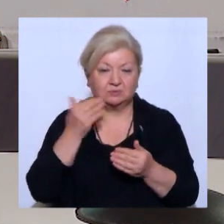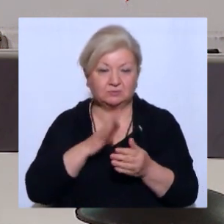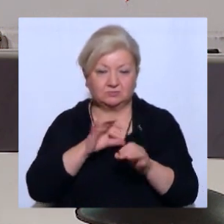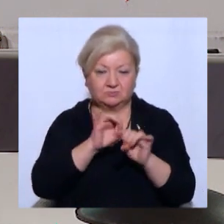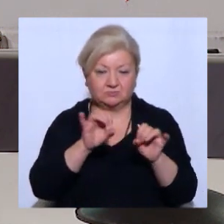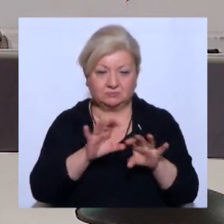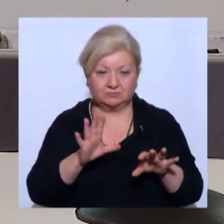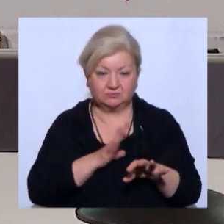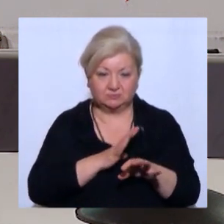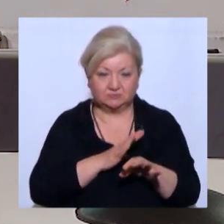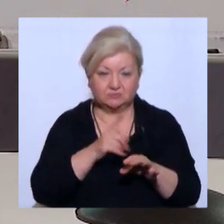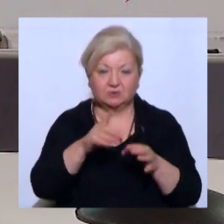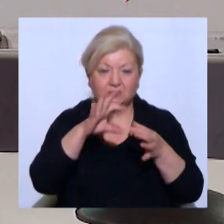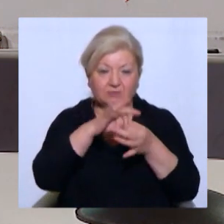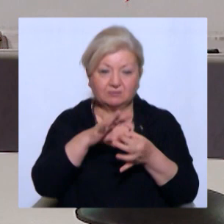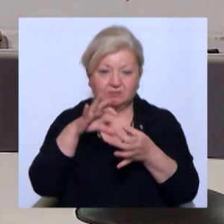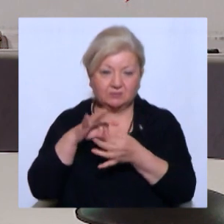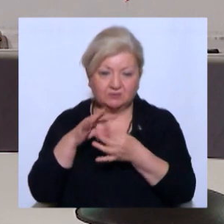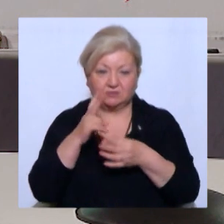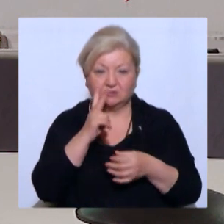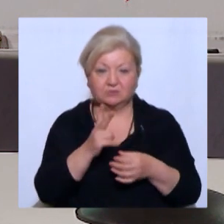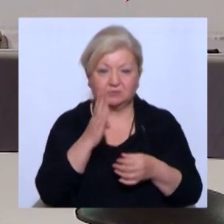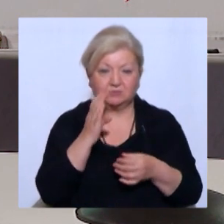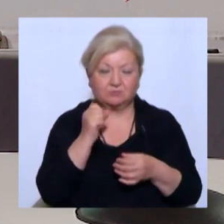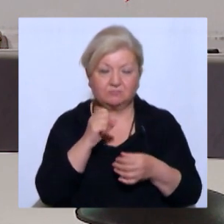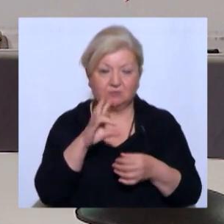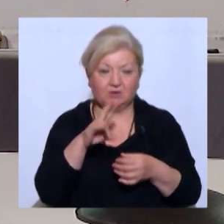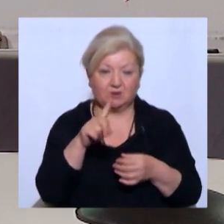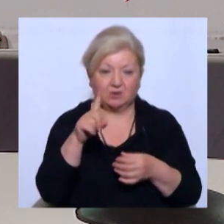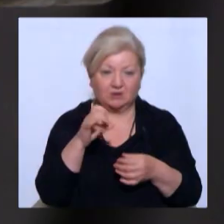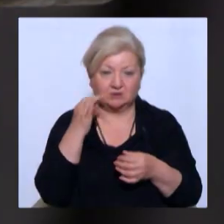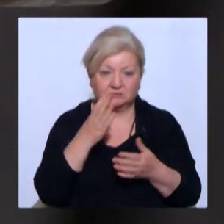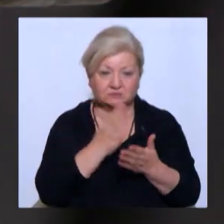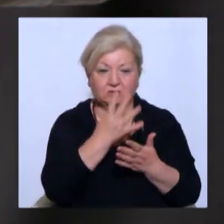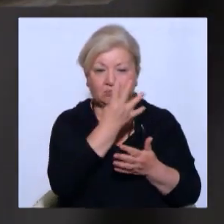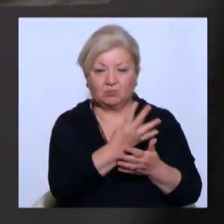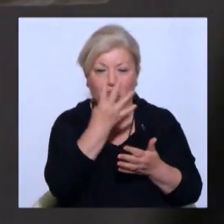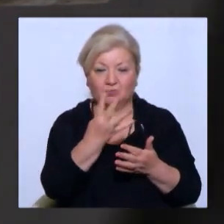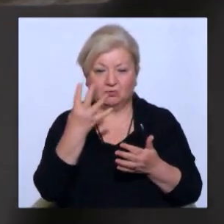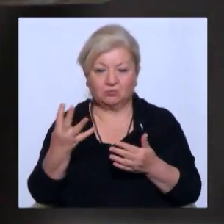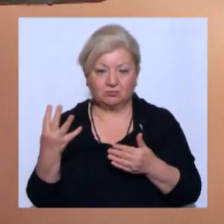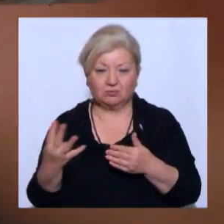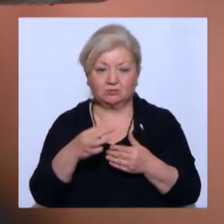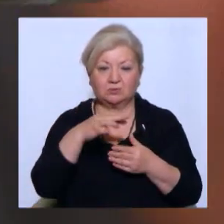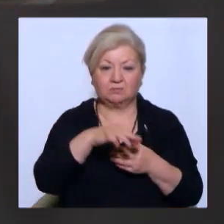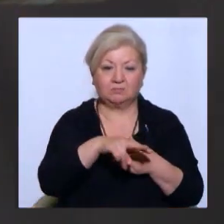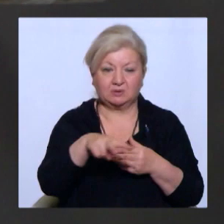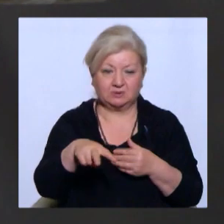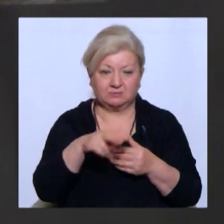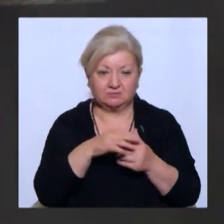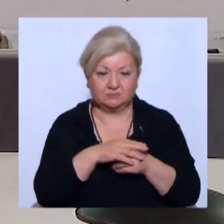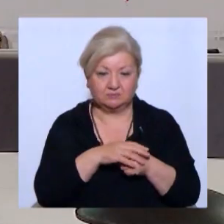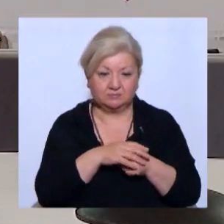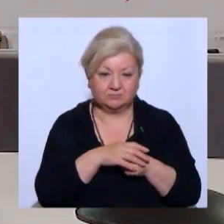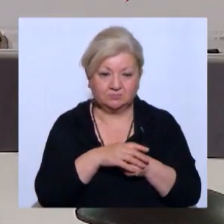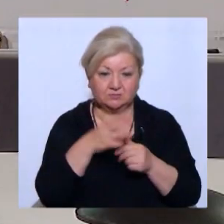ვიმეორებ, როგორც წეღან აღნიშნეთ, კვანძები იქნება ყოველ 4 მმ-ში. ამისათვის